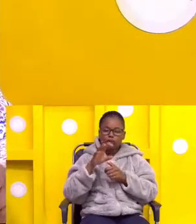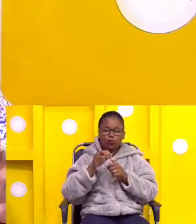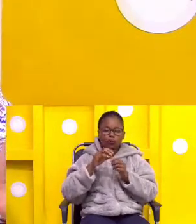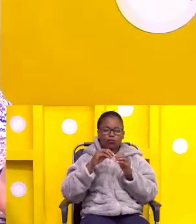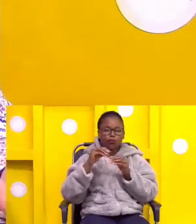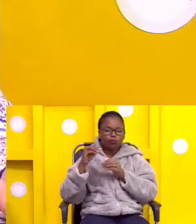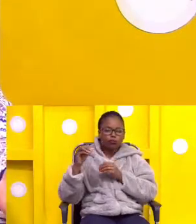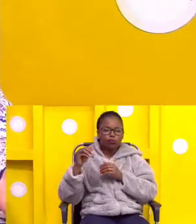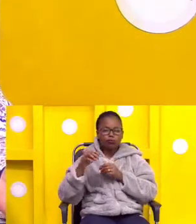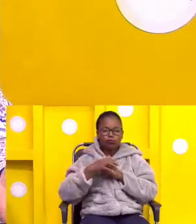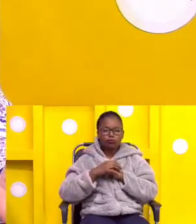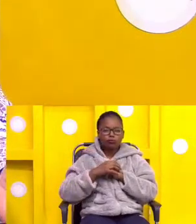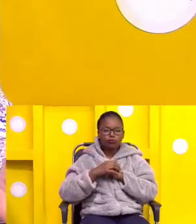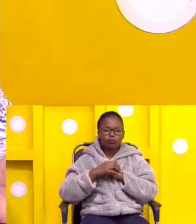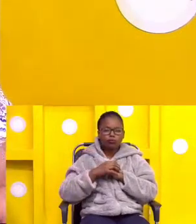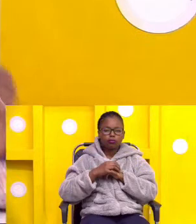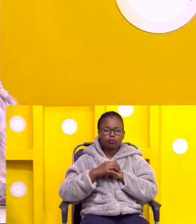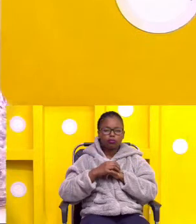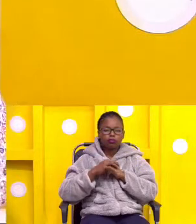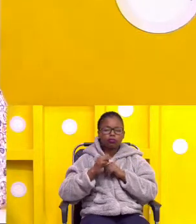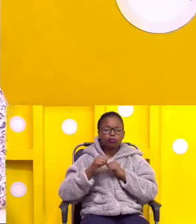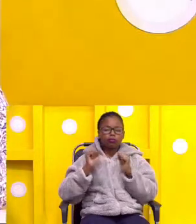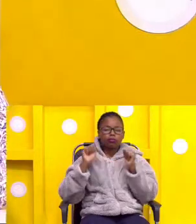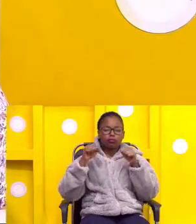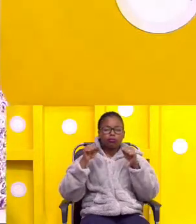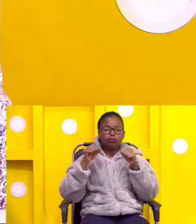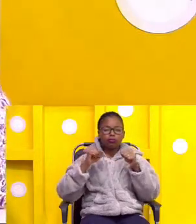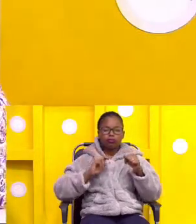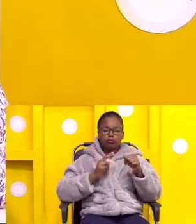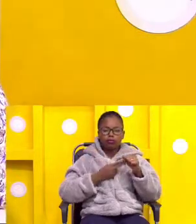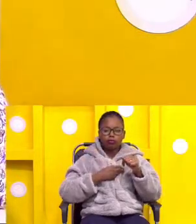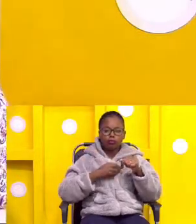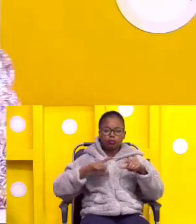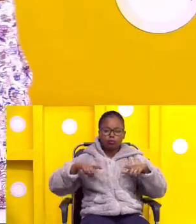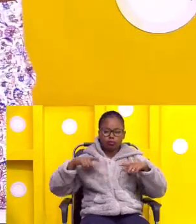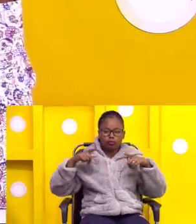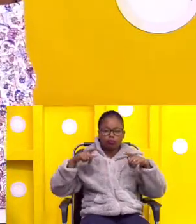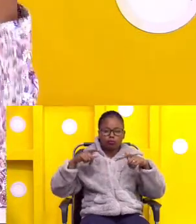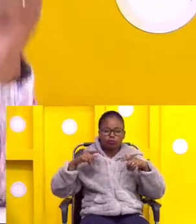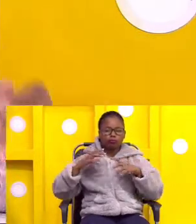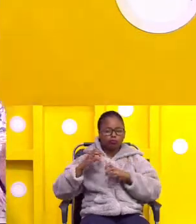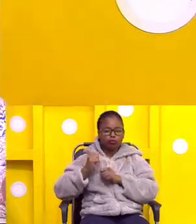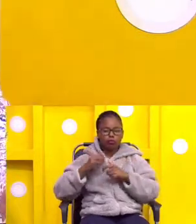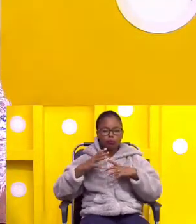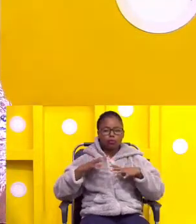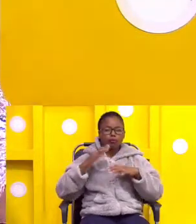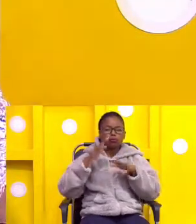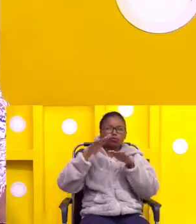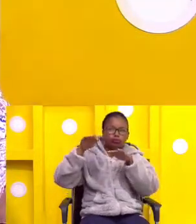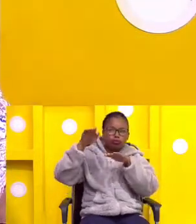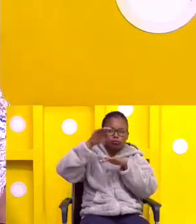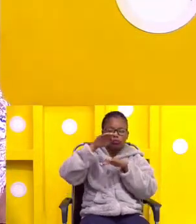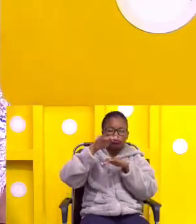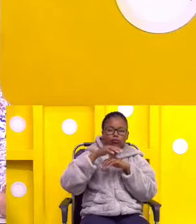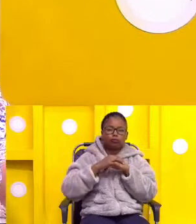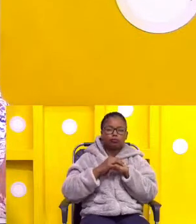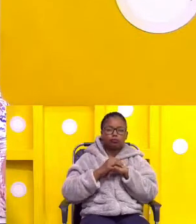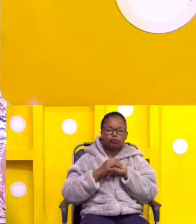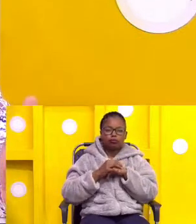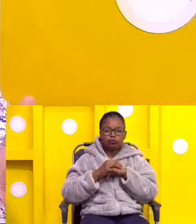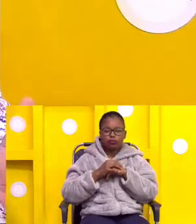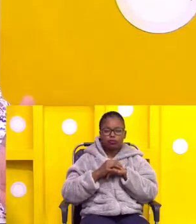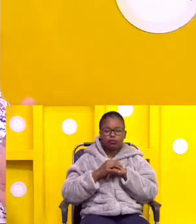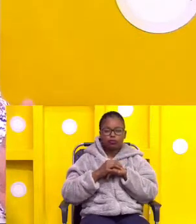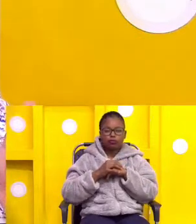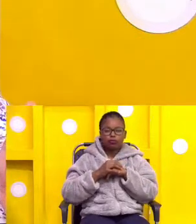Ugwo tuhota gukorwo ni ithuĩ tuturagia thĩ na thahu. Ni tondu wa gutura twihokete andu aria mari iguru ritu. Ni kuri